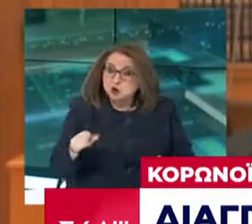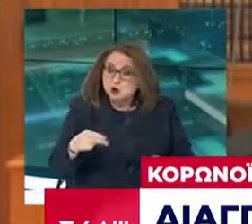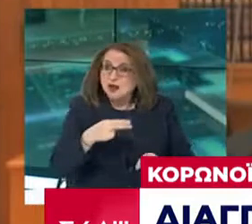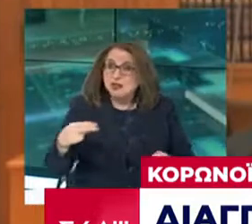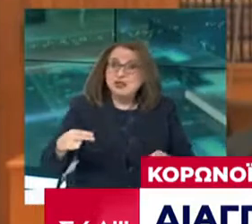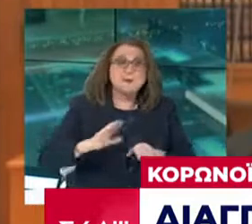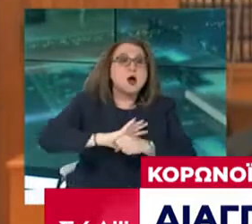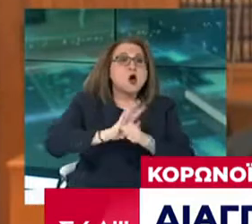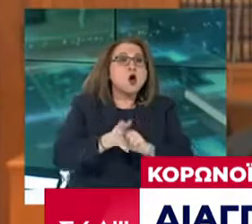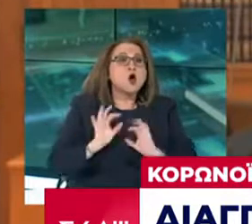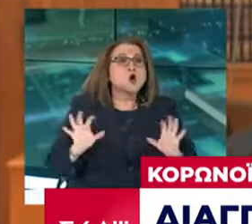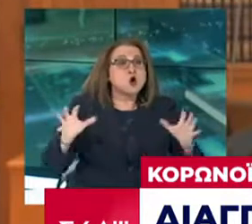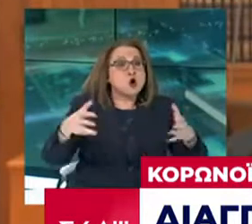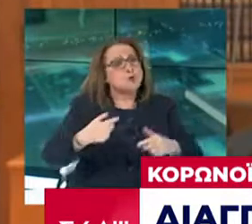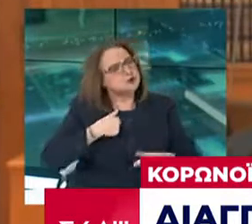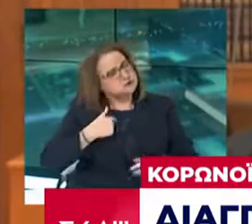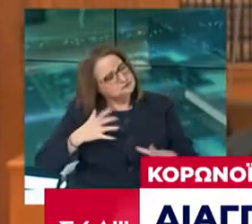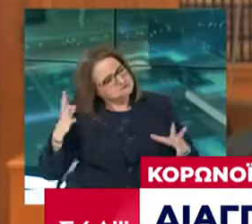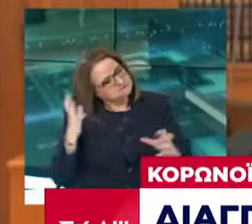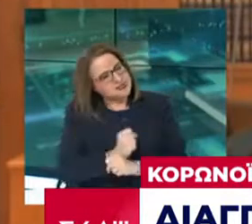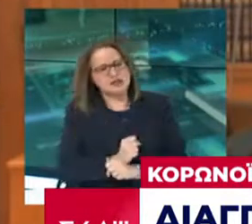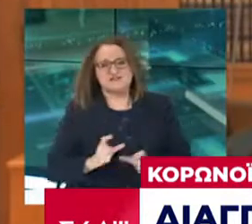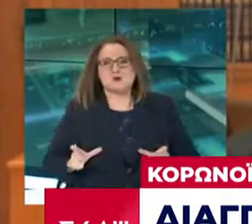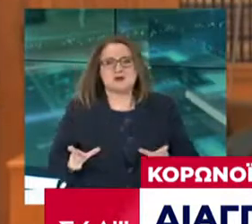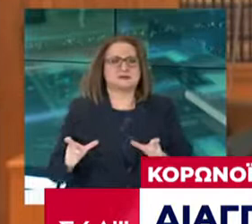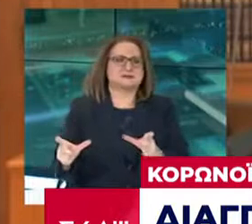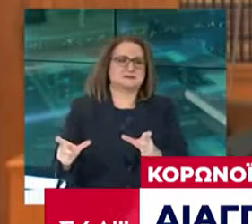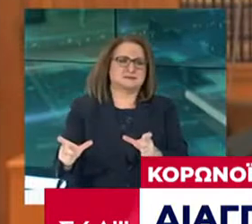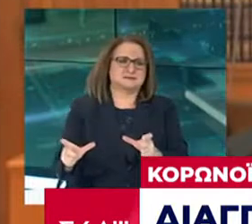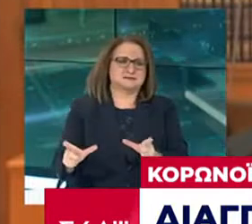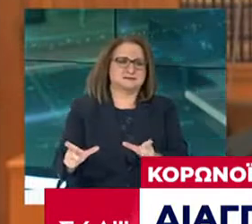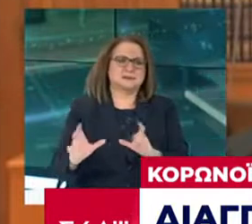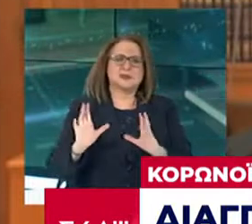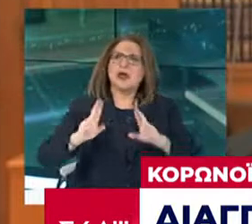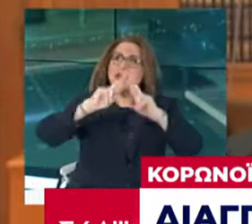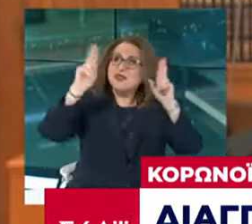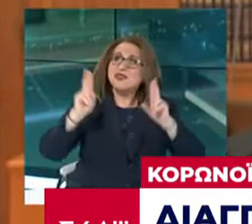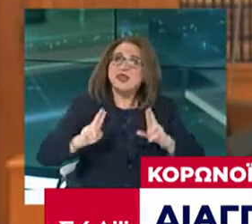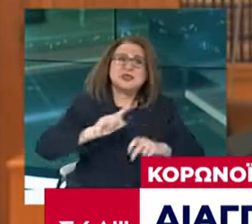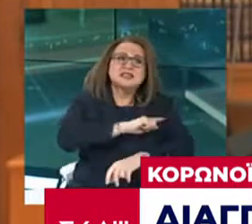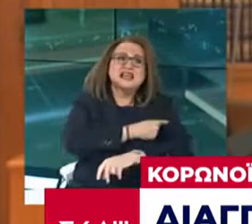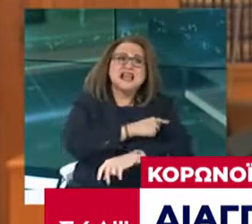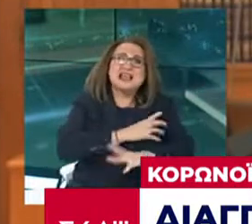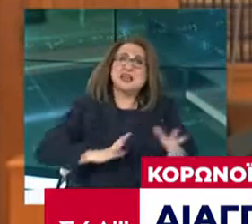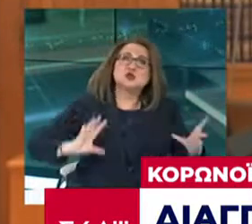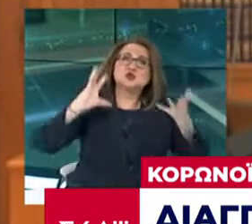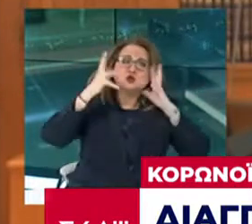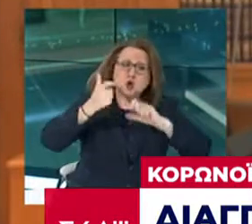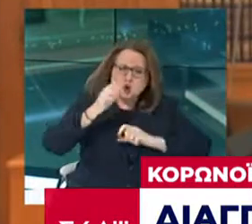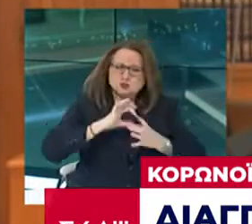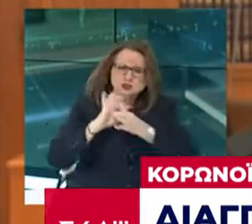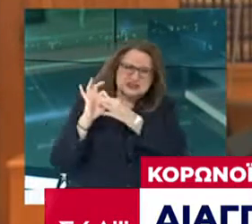γρήγορα ταξιδεύει ο ιός, τόσο γρήγορα θα ταξιδέψει και η συνεργασία της διεθνούς επιστημονικής κοινότητας, που θα φέρει το